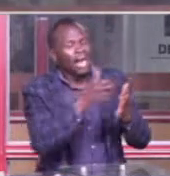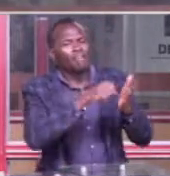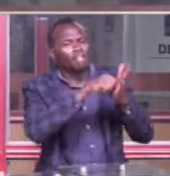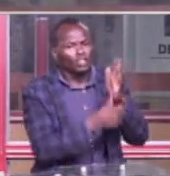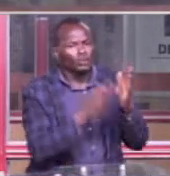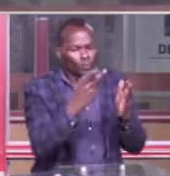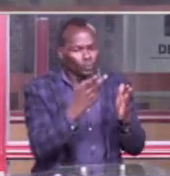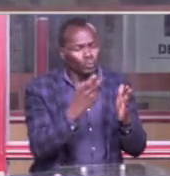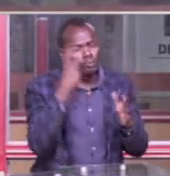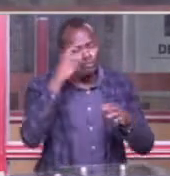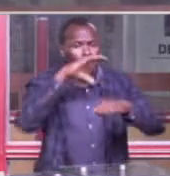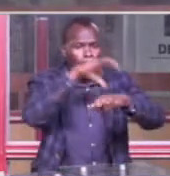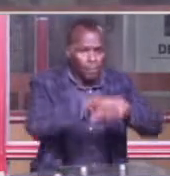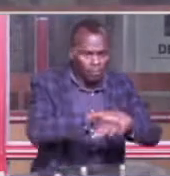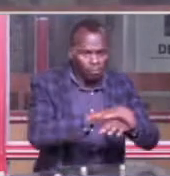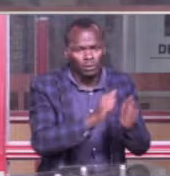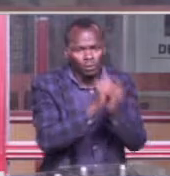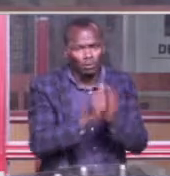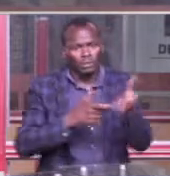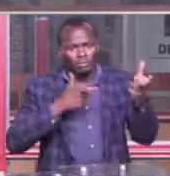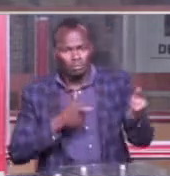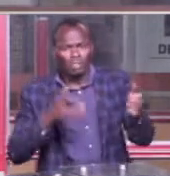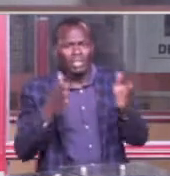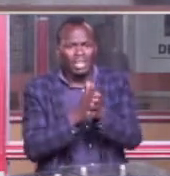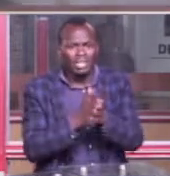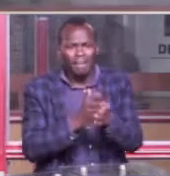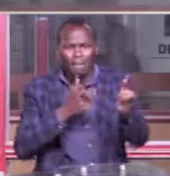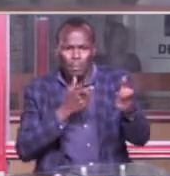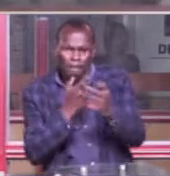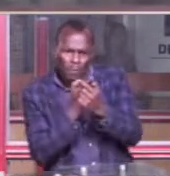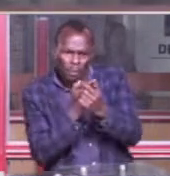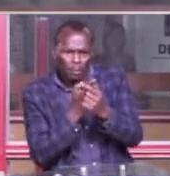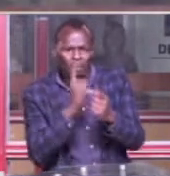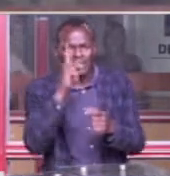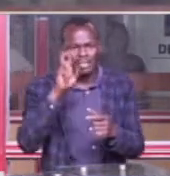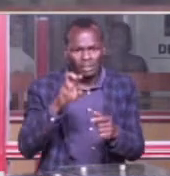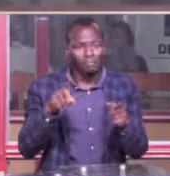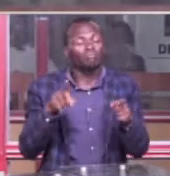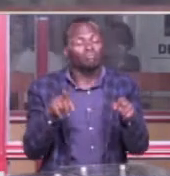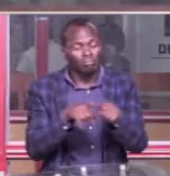18 nga nago yasangiddwa nago mu bumenyi bw'amateeka. Ono asindikiddwa mu kkomera ekigo oluvannyuma